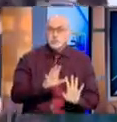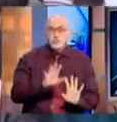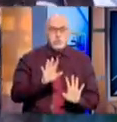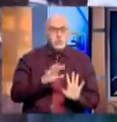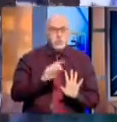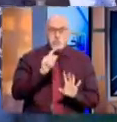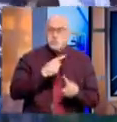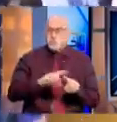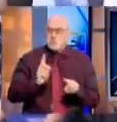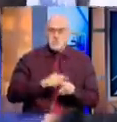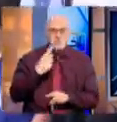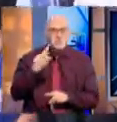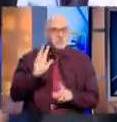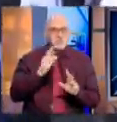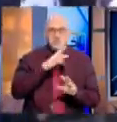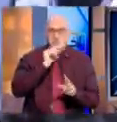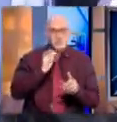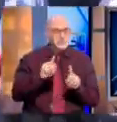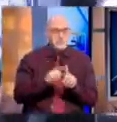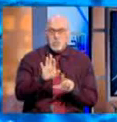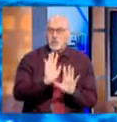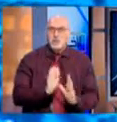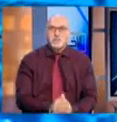المستغرب على المحتل الغاشم.